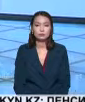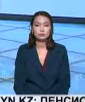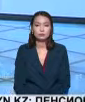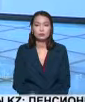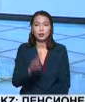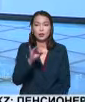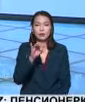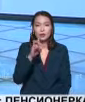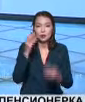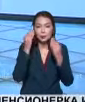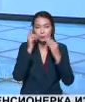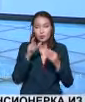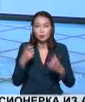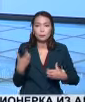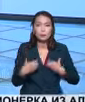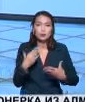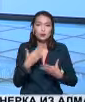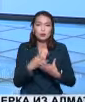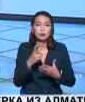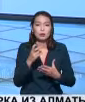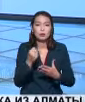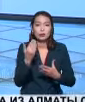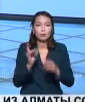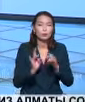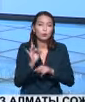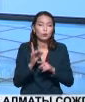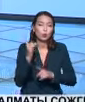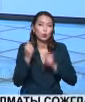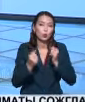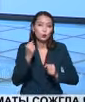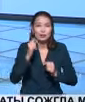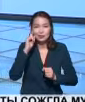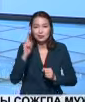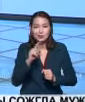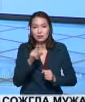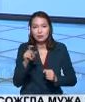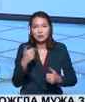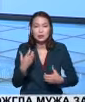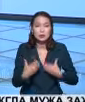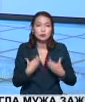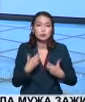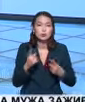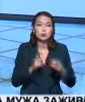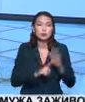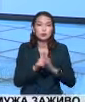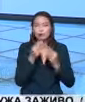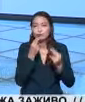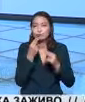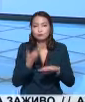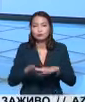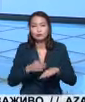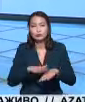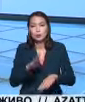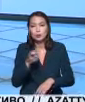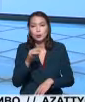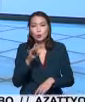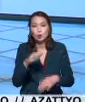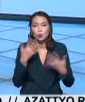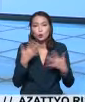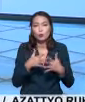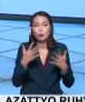В Ливане эксперты бьют тревогу. На фоне ракетных ударов Израиля здесь опасаются наступления продовольственного кризиса. В Бейруте насчитывается уже